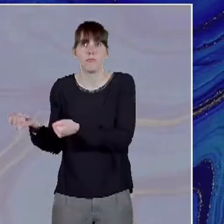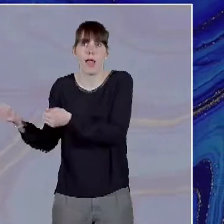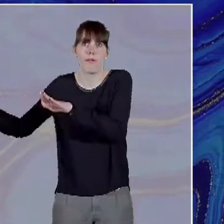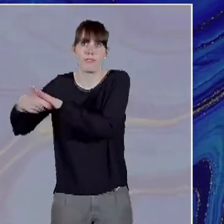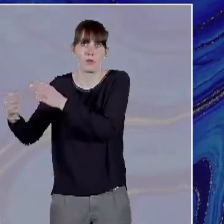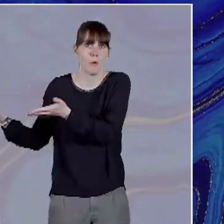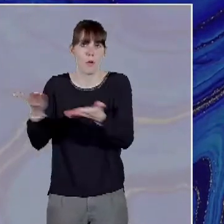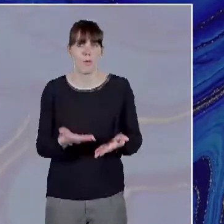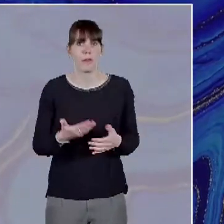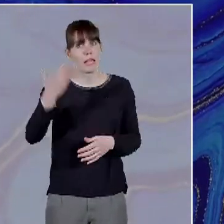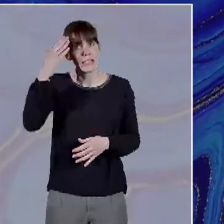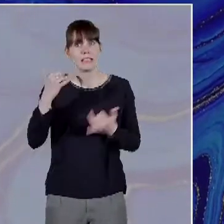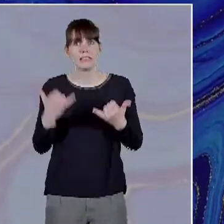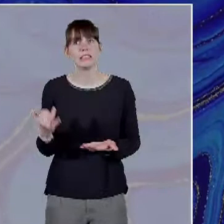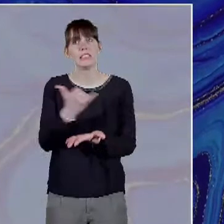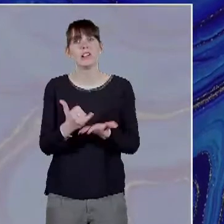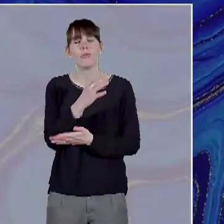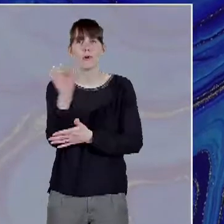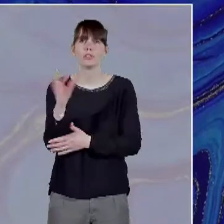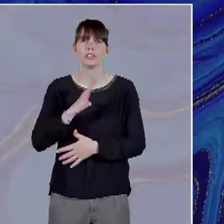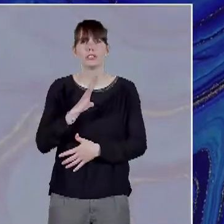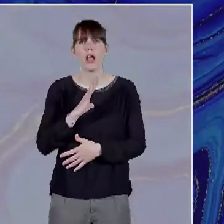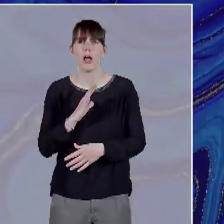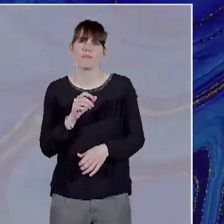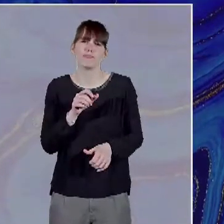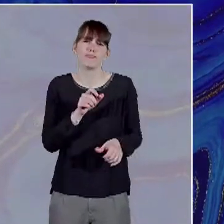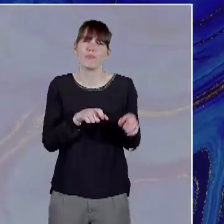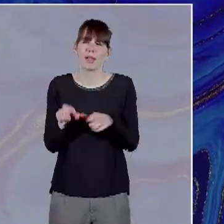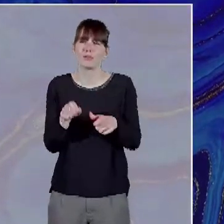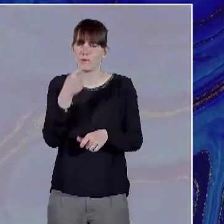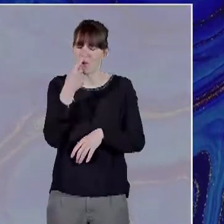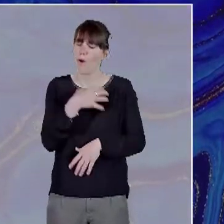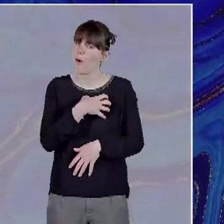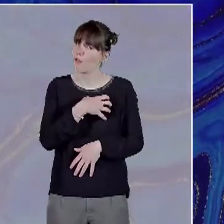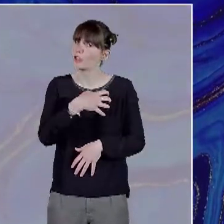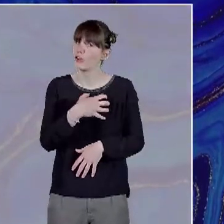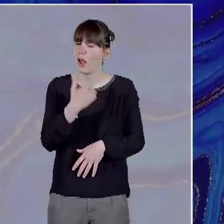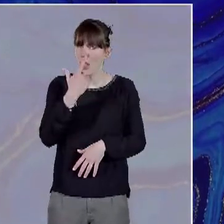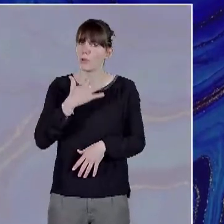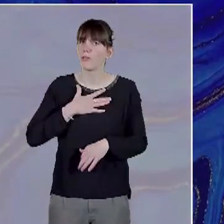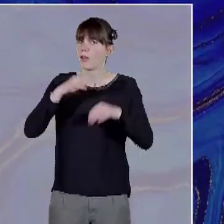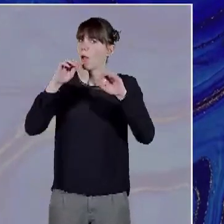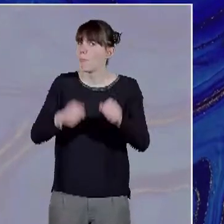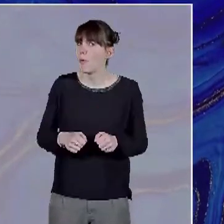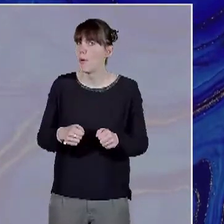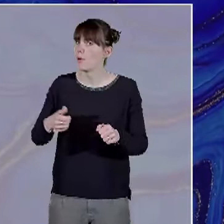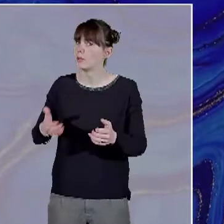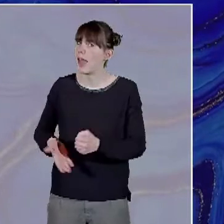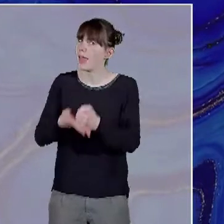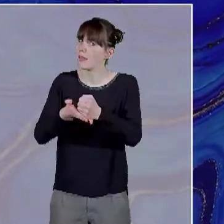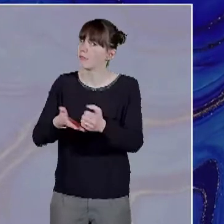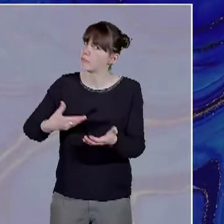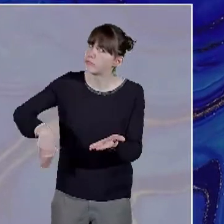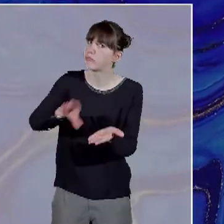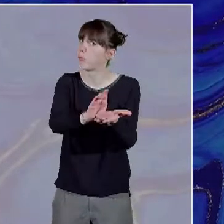beaucoup de richesses, de gens très riches, qui ont des patrimoines très riches. Donc, il nous semble qu'ils peuvent contribuer un peu plus. Et il y a plusieurs outils fiscaux, des DMTO